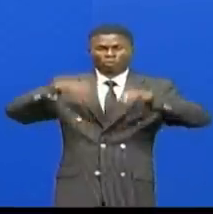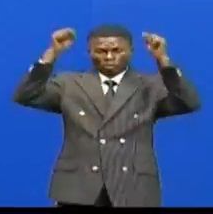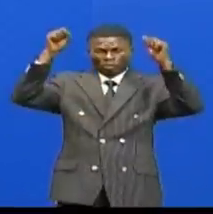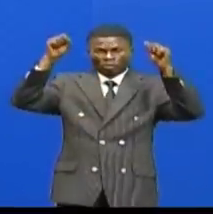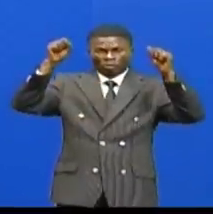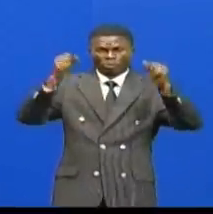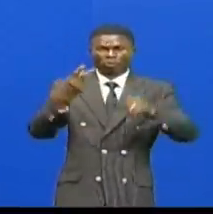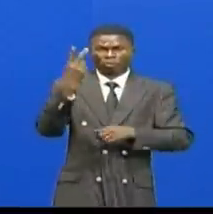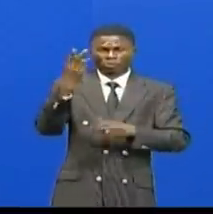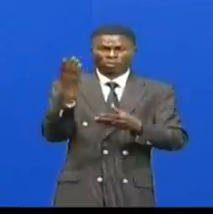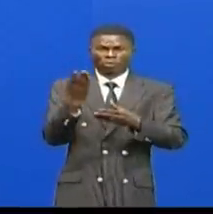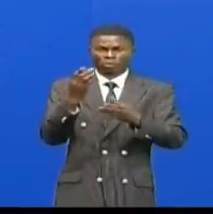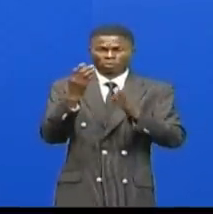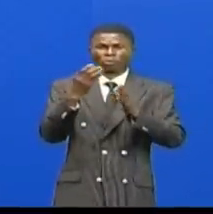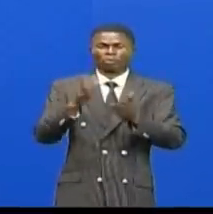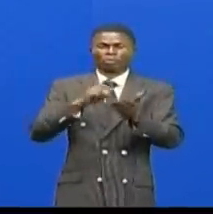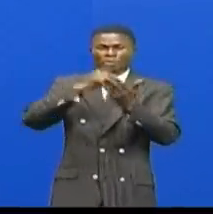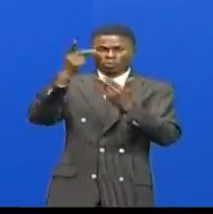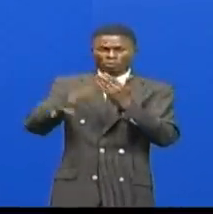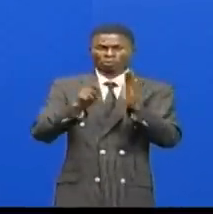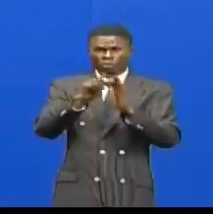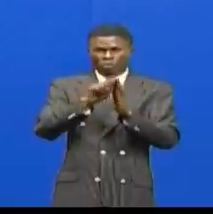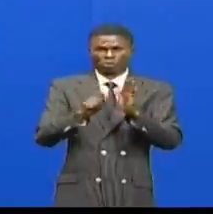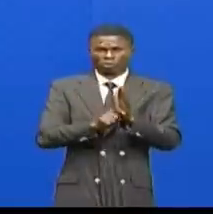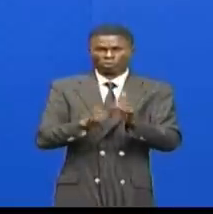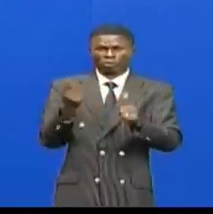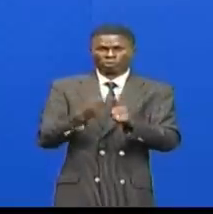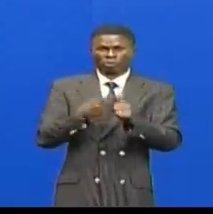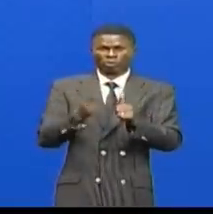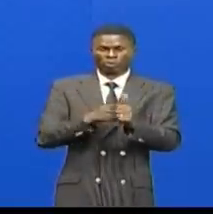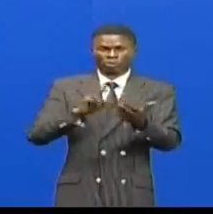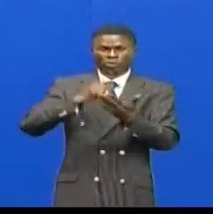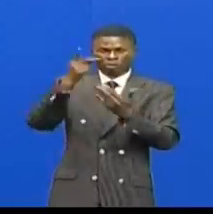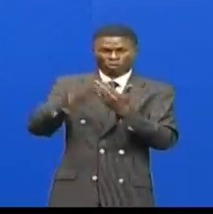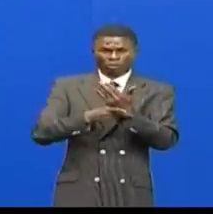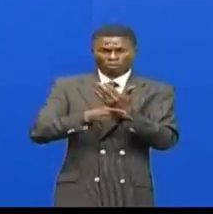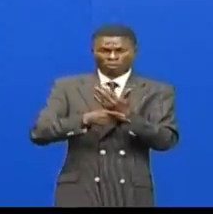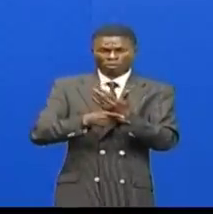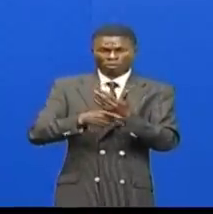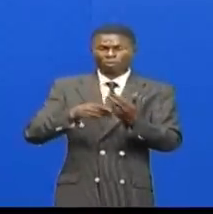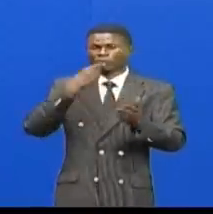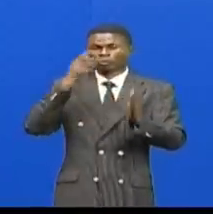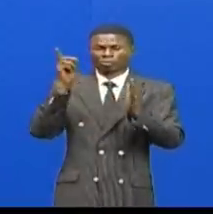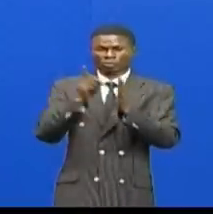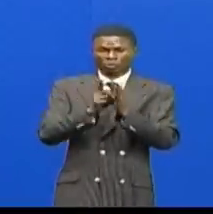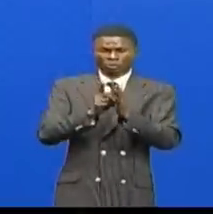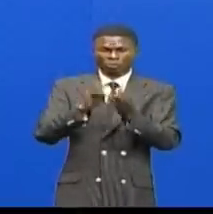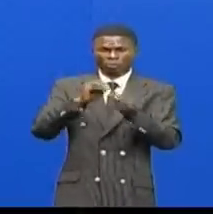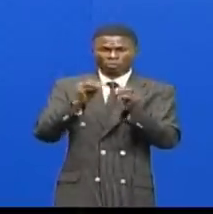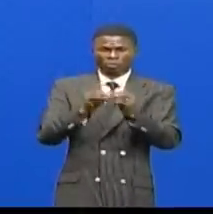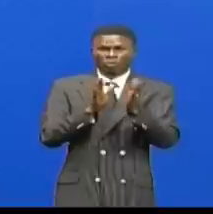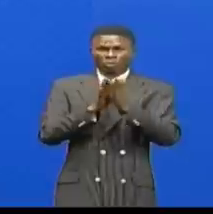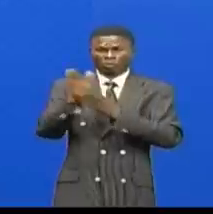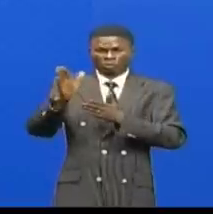des deux projets de texte. 1. Projet de décret modifiant les décrets numéro